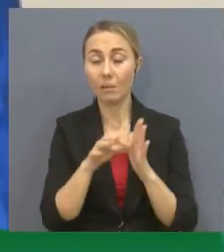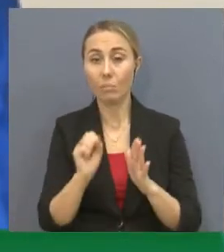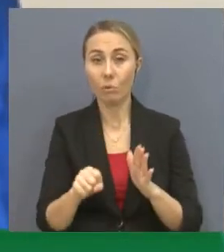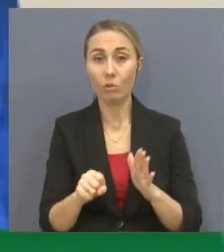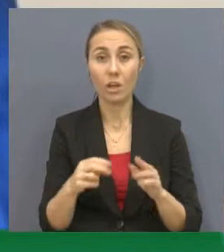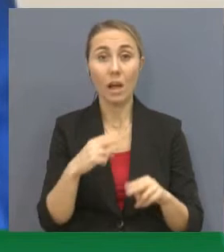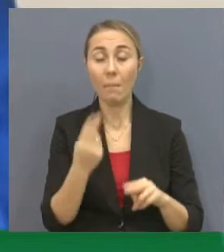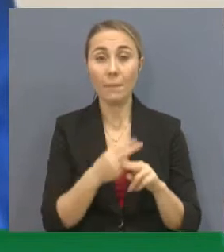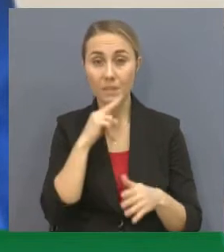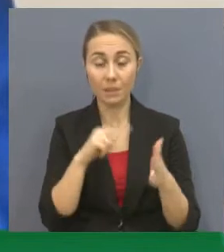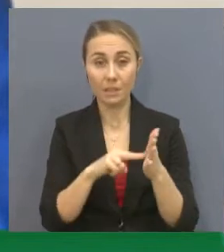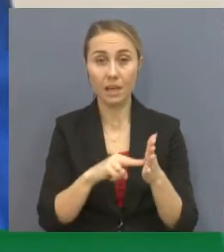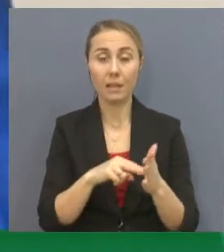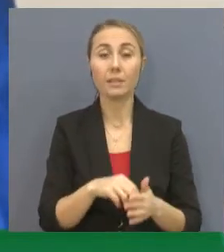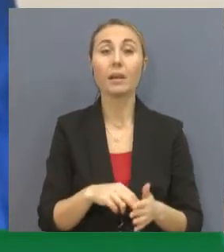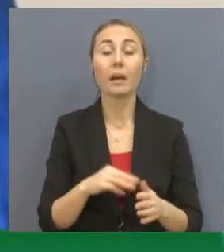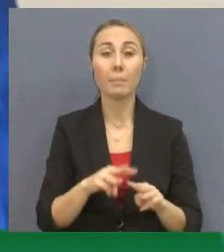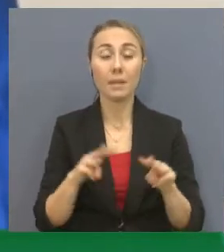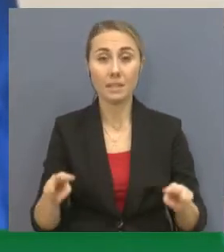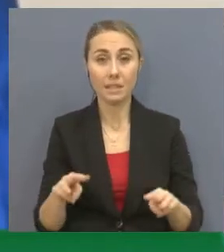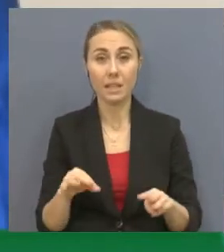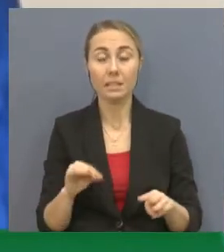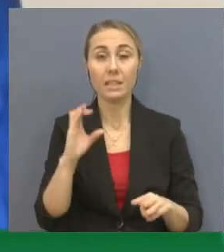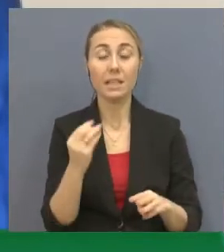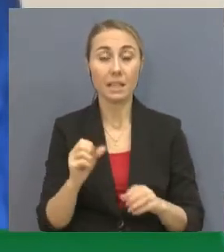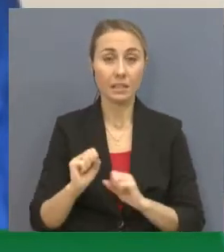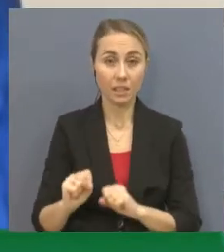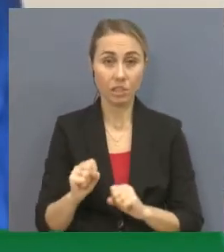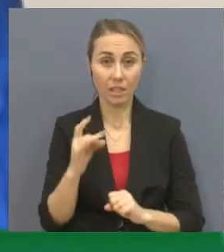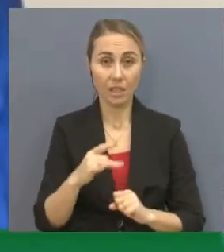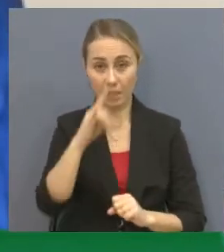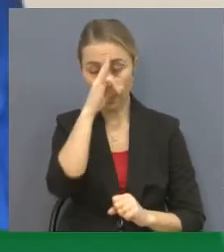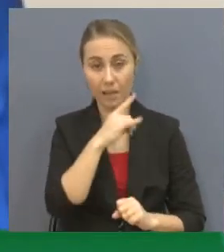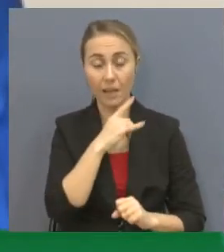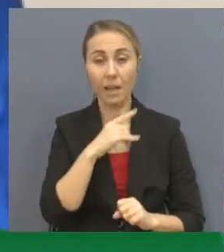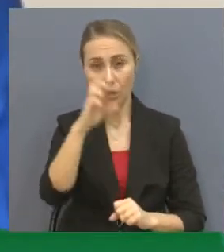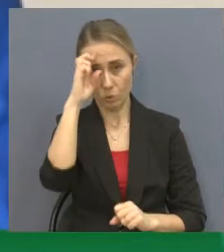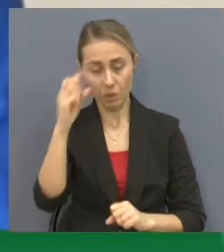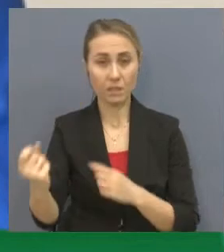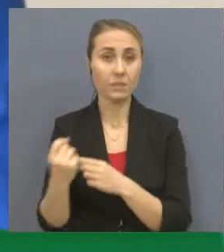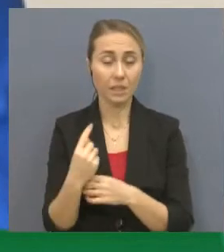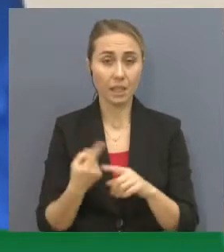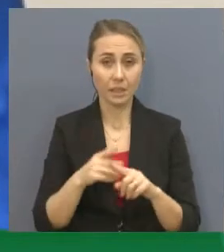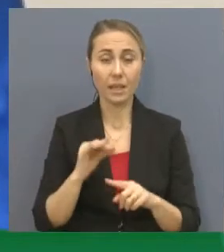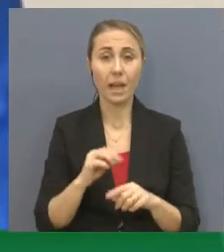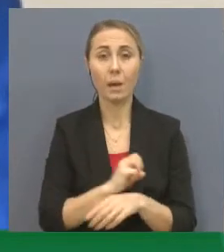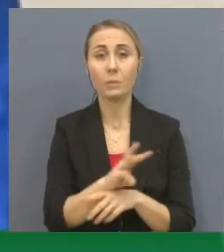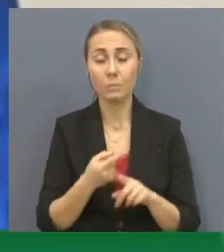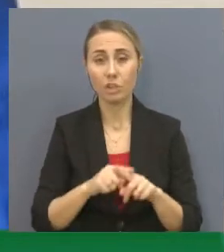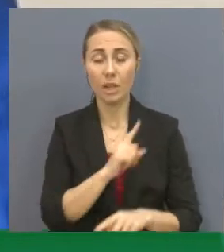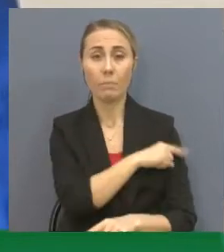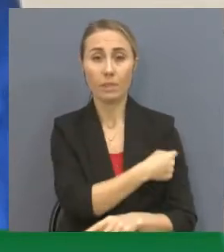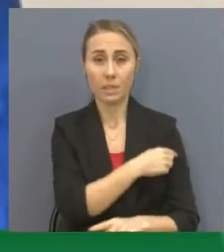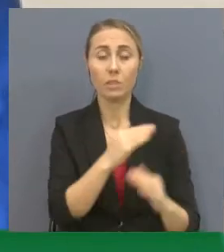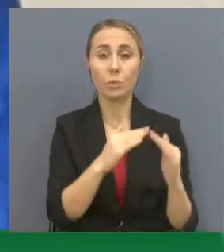труда и социальной защиты населения к предоставлено государственное задание на обеспечение медицинских учреждений